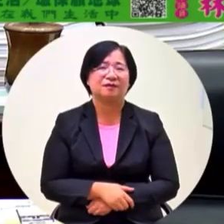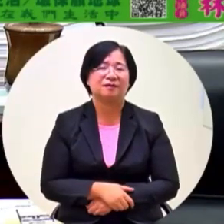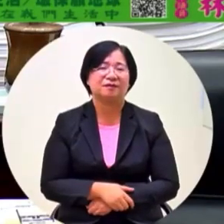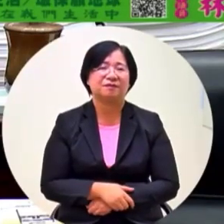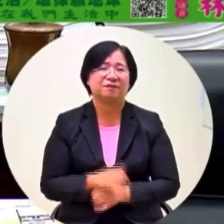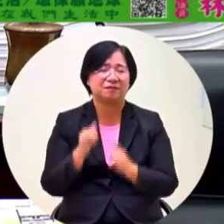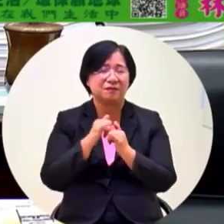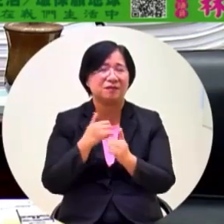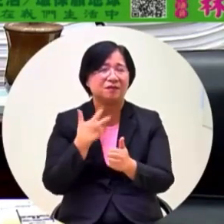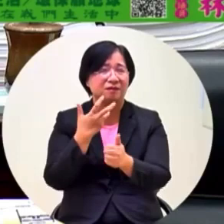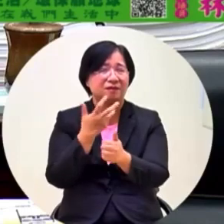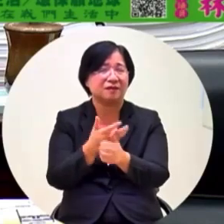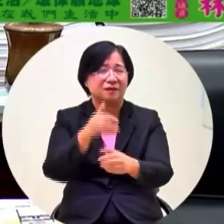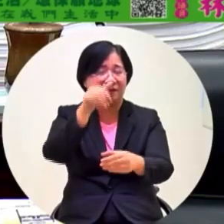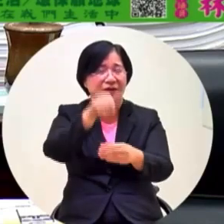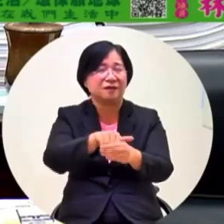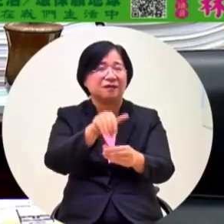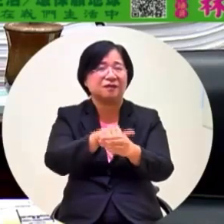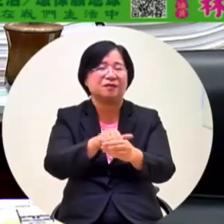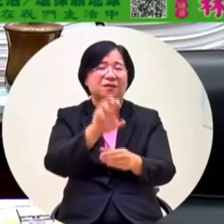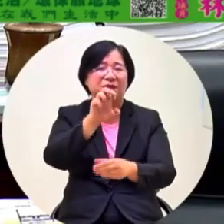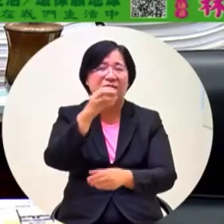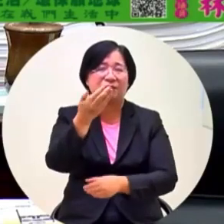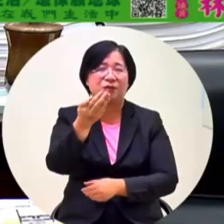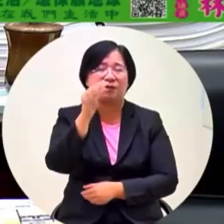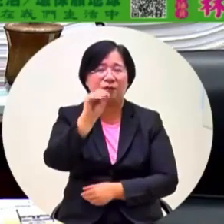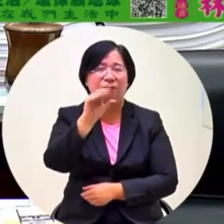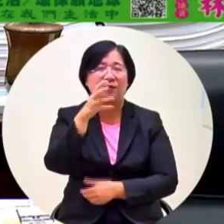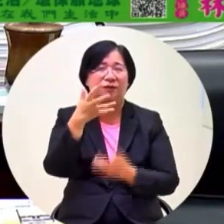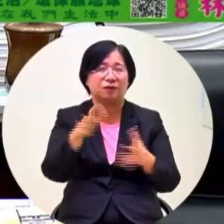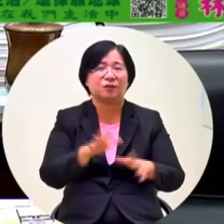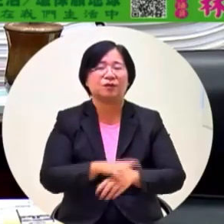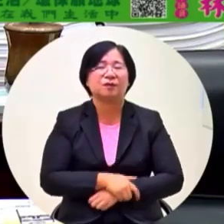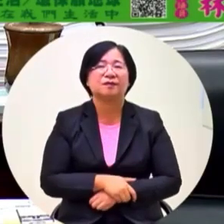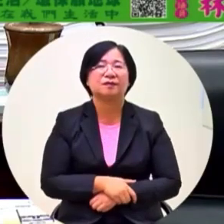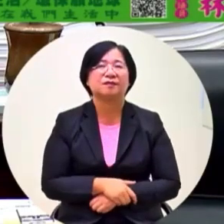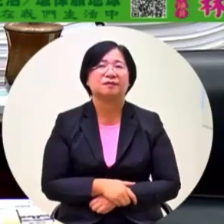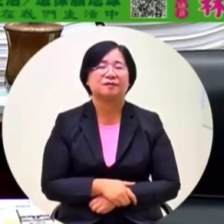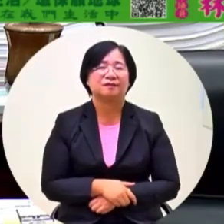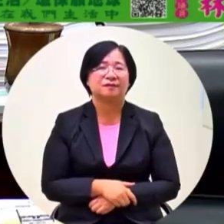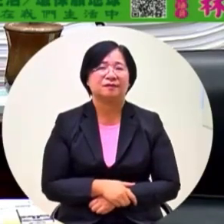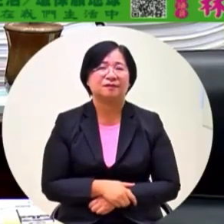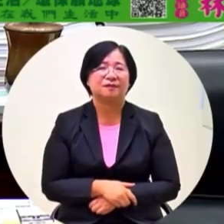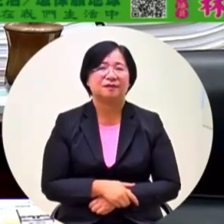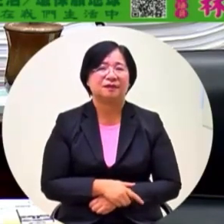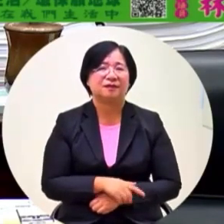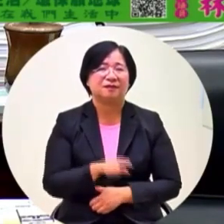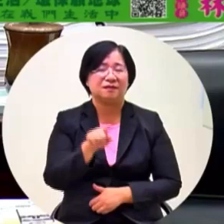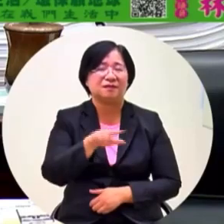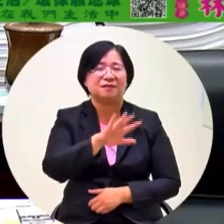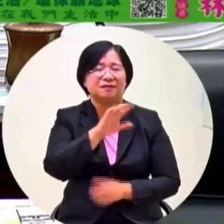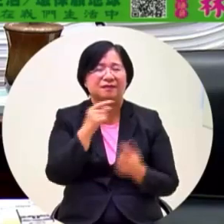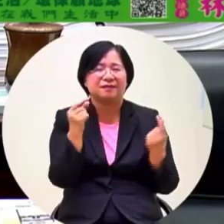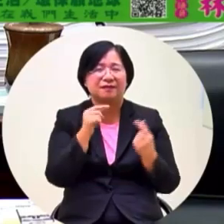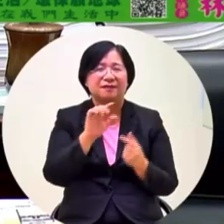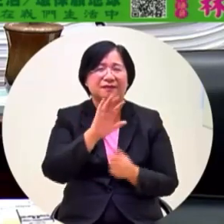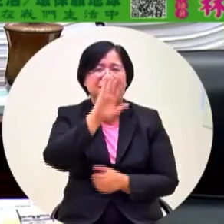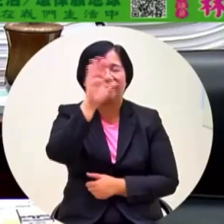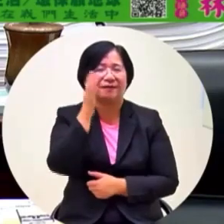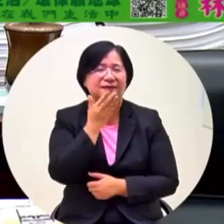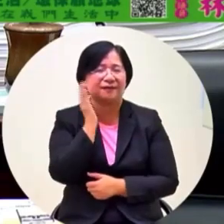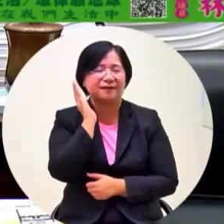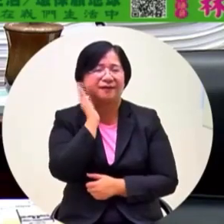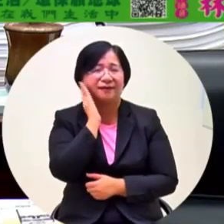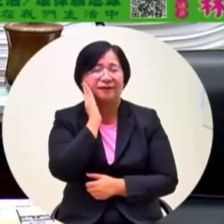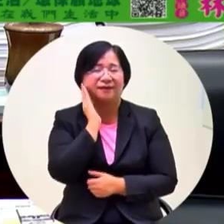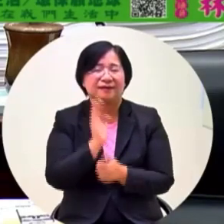89万多的选票啊，那你真的你真正是天公阿囝，你半年啊，